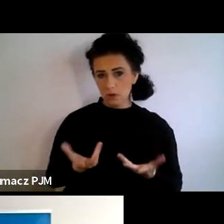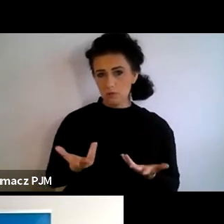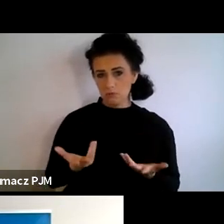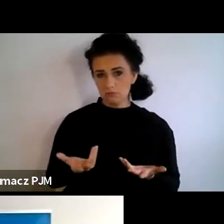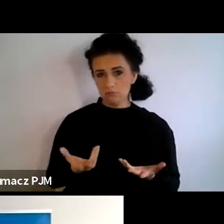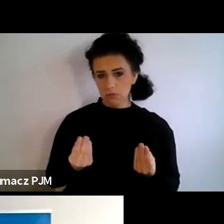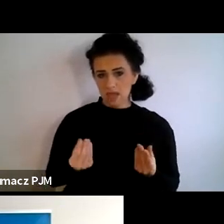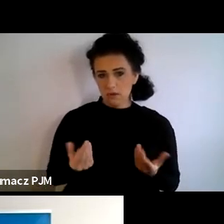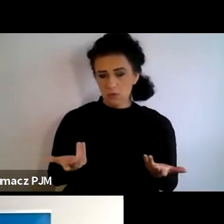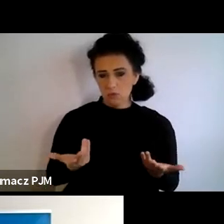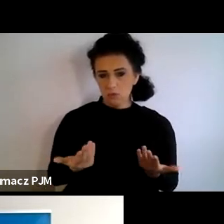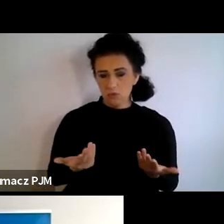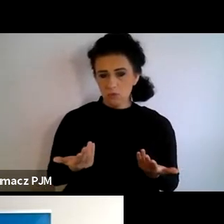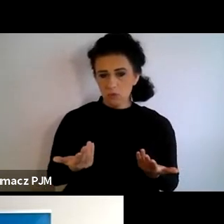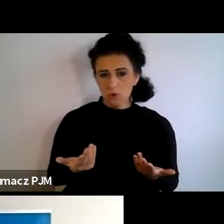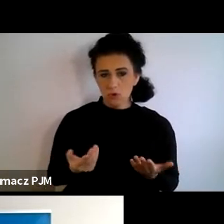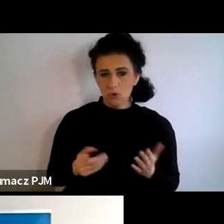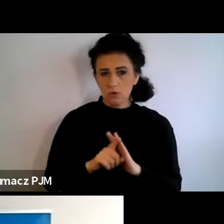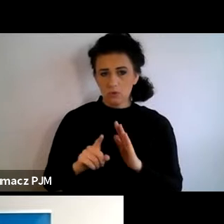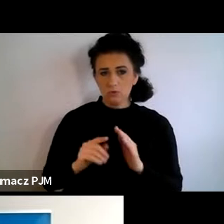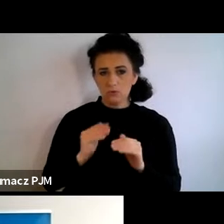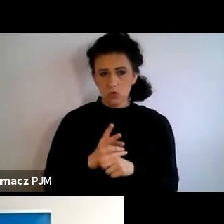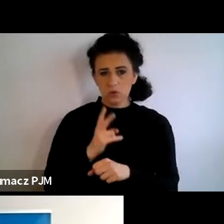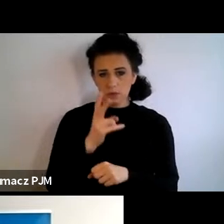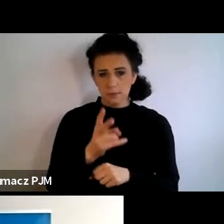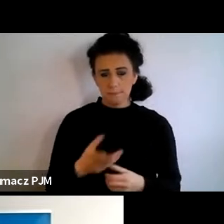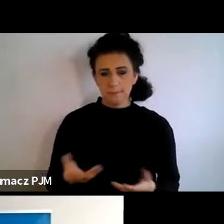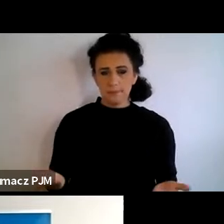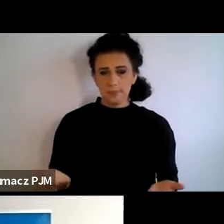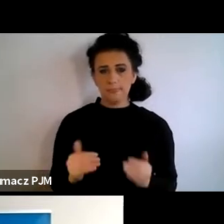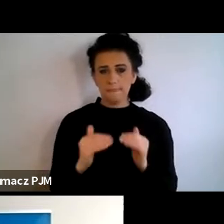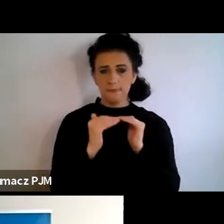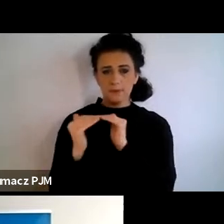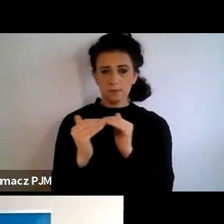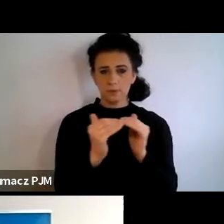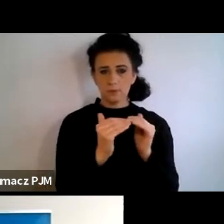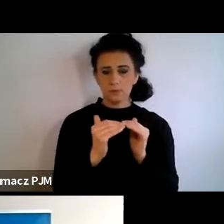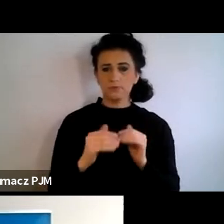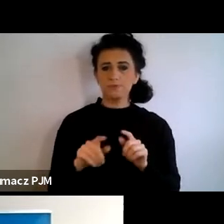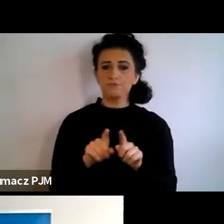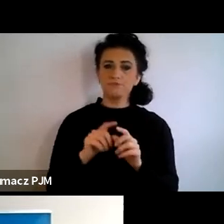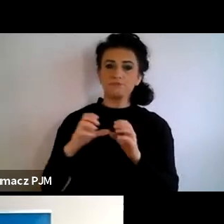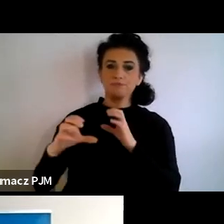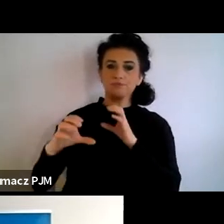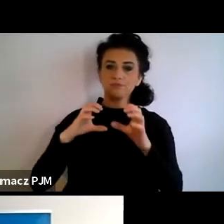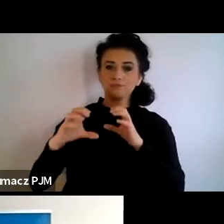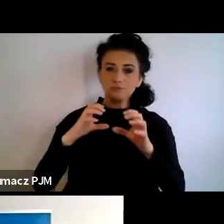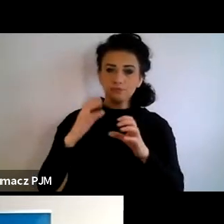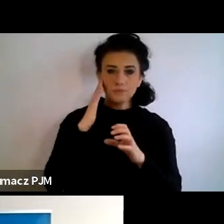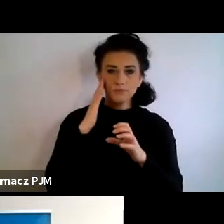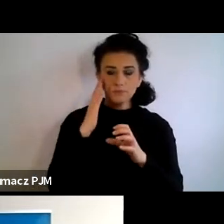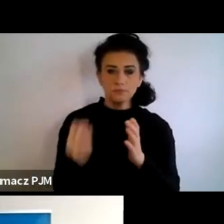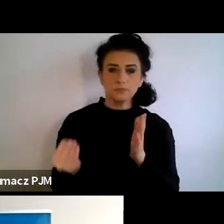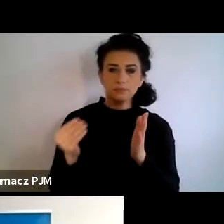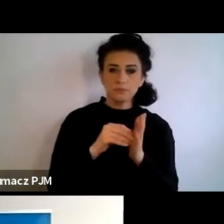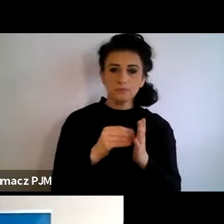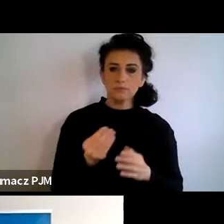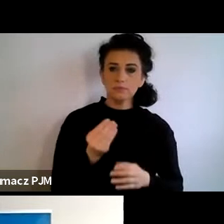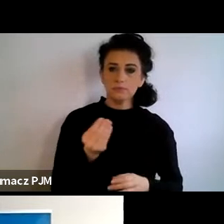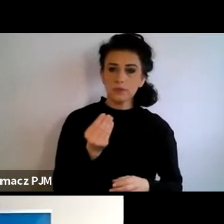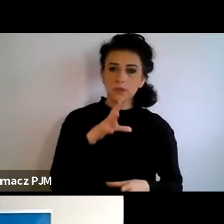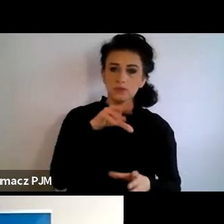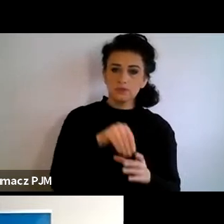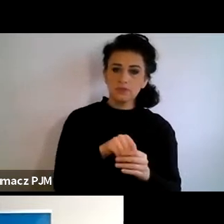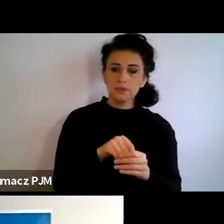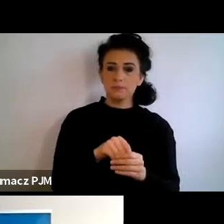sposób przebiegała. Tak, ale też w WCAG mamy tak, w przypadku komunikacji, że my też musimy dołożyć cegiełkę od siebie, tak, bo czy